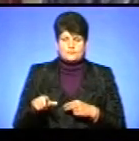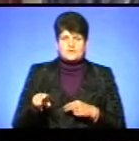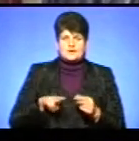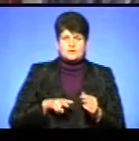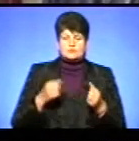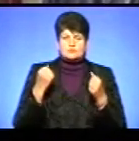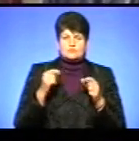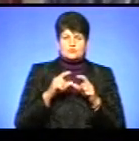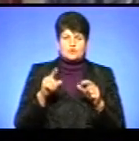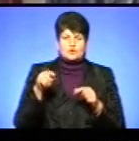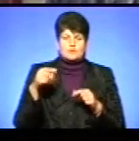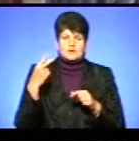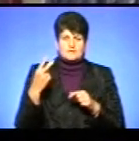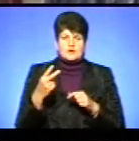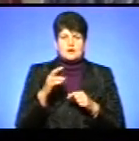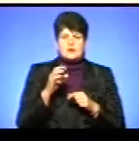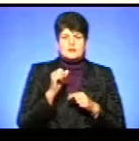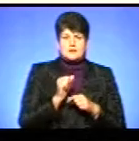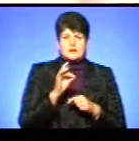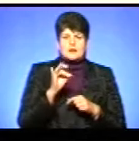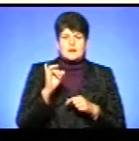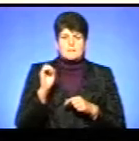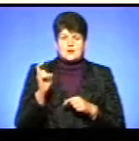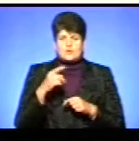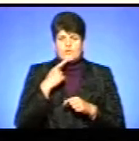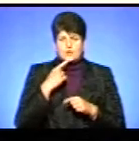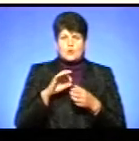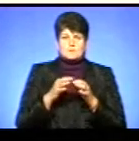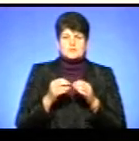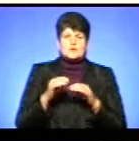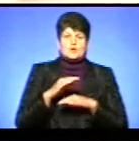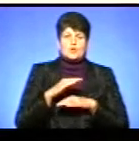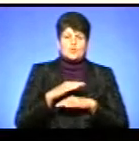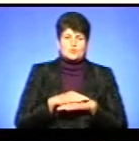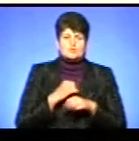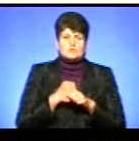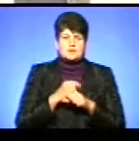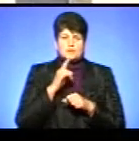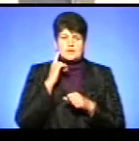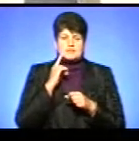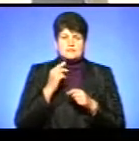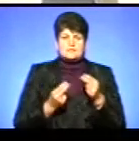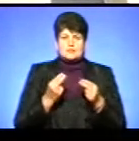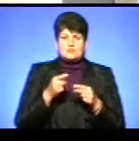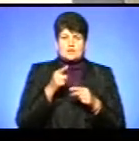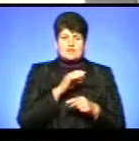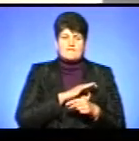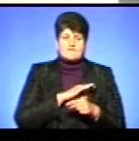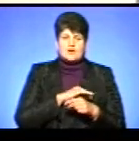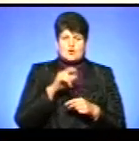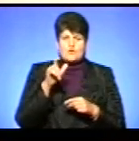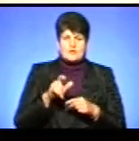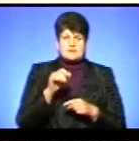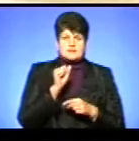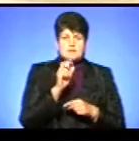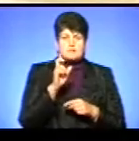спортивної школи номер 2 Тернополя Андрій Рибак каже, олімпійський урок присвятили юнацьким олімпійським іграм тому, що їхня вихованка Анастасія